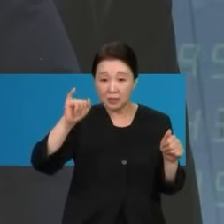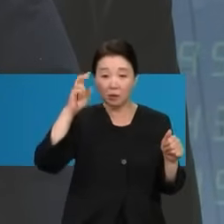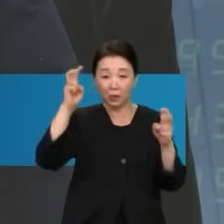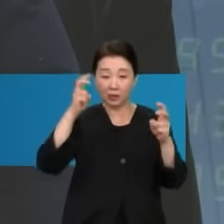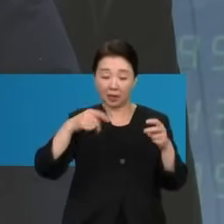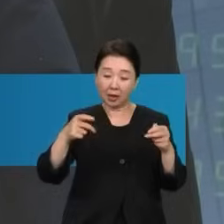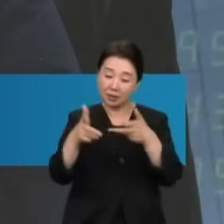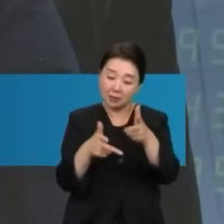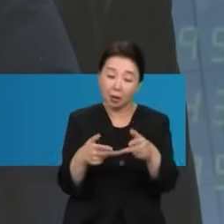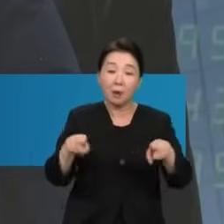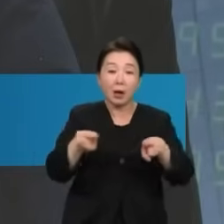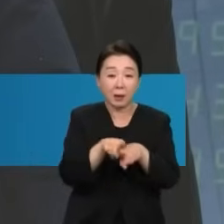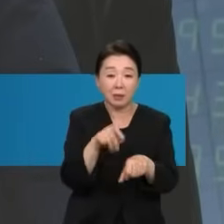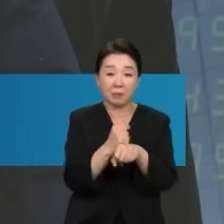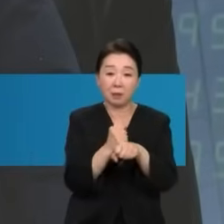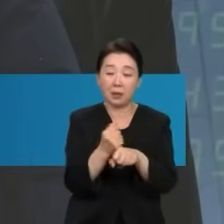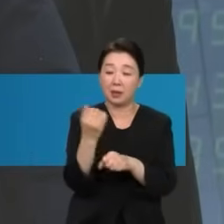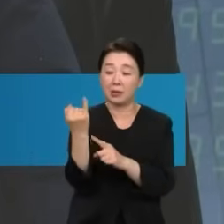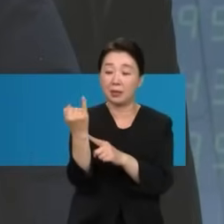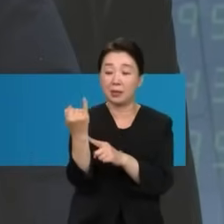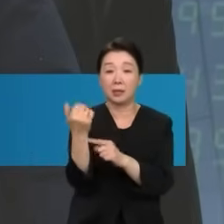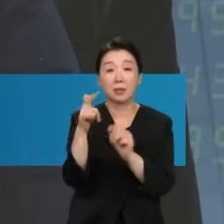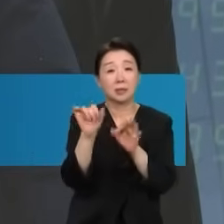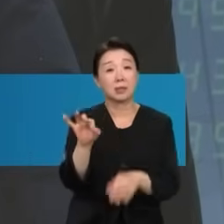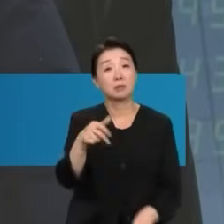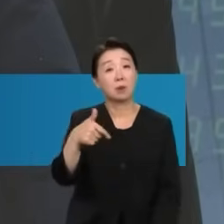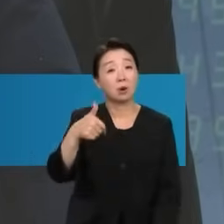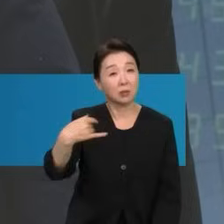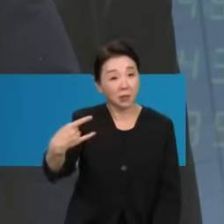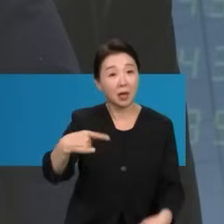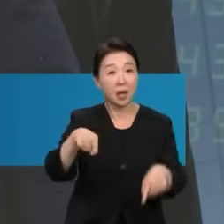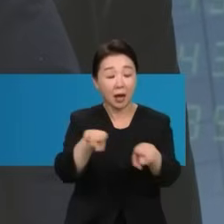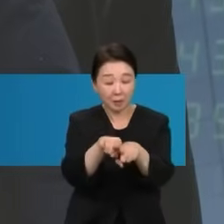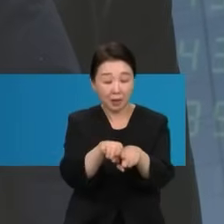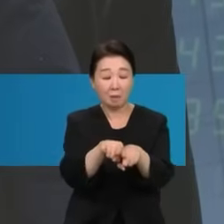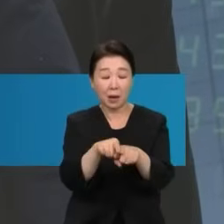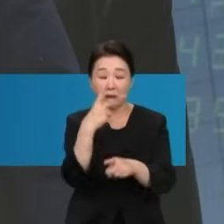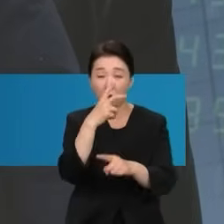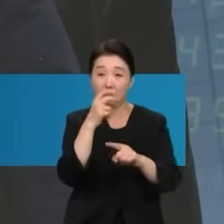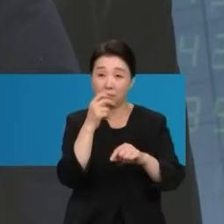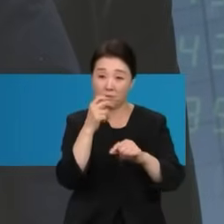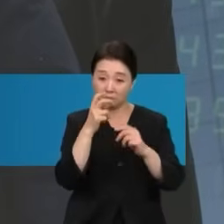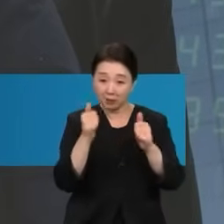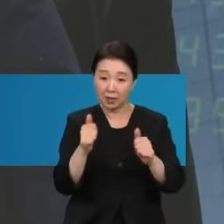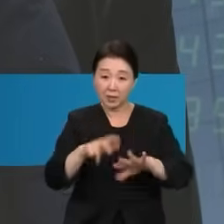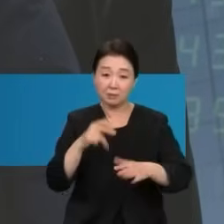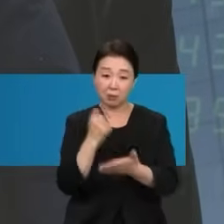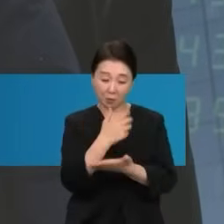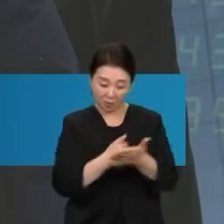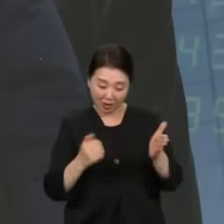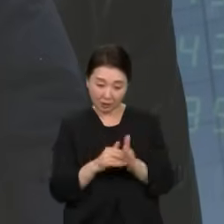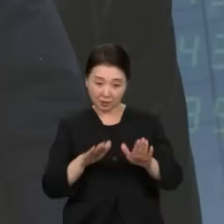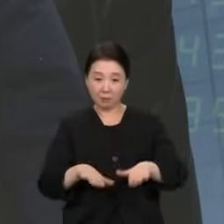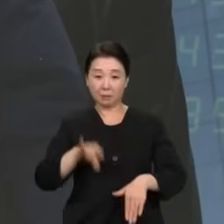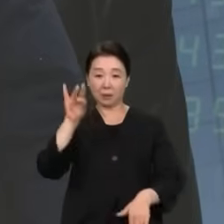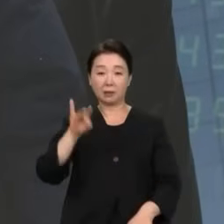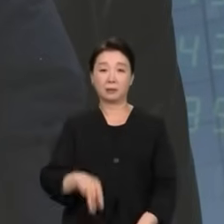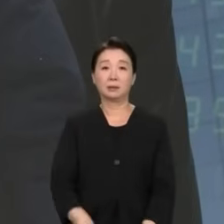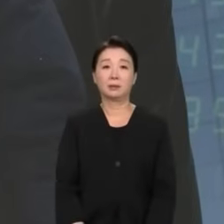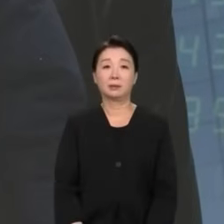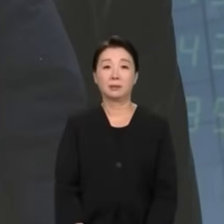배경에 김건희 여사가 관련되 있다 진술을 검찰이 이미 확보한게 알려진 건 이번이 처음입니다 박현주 기자의